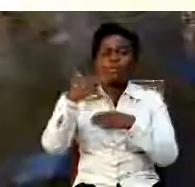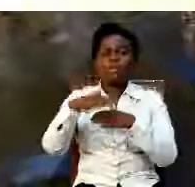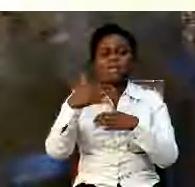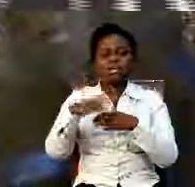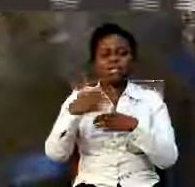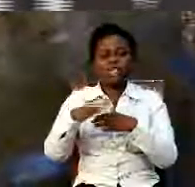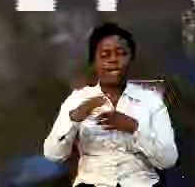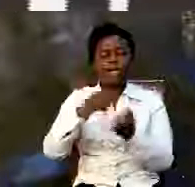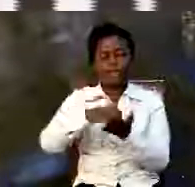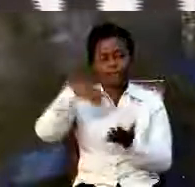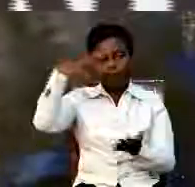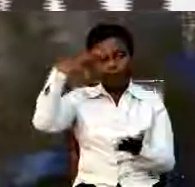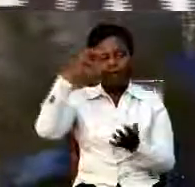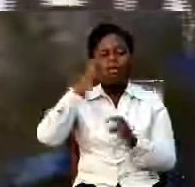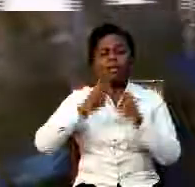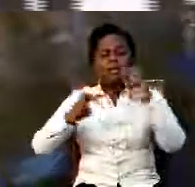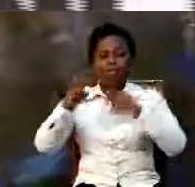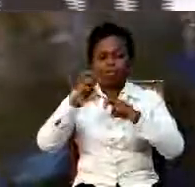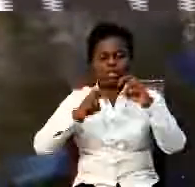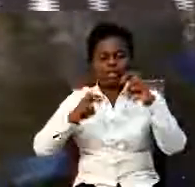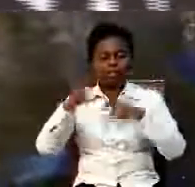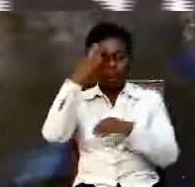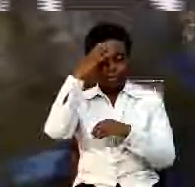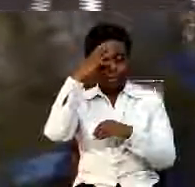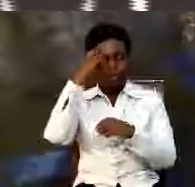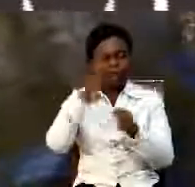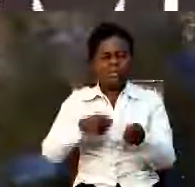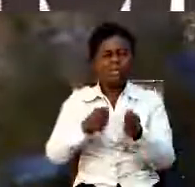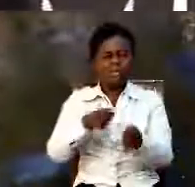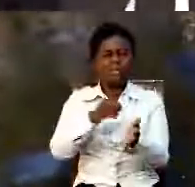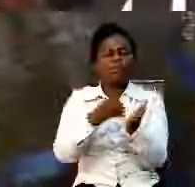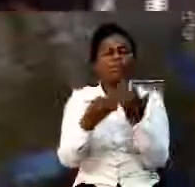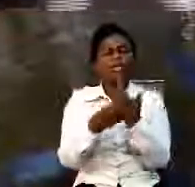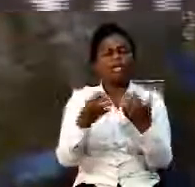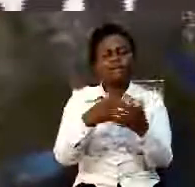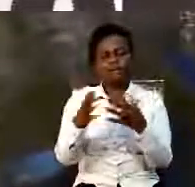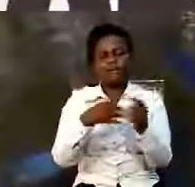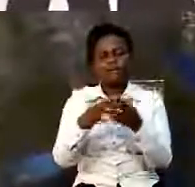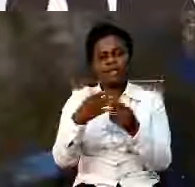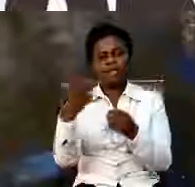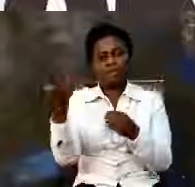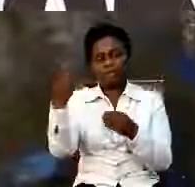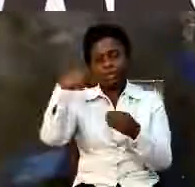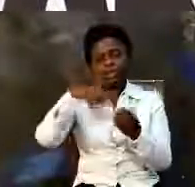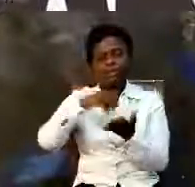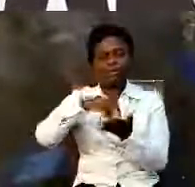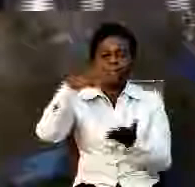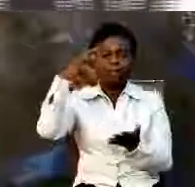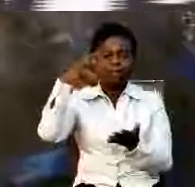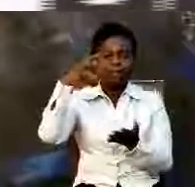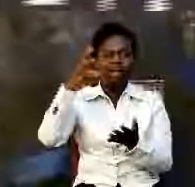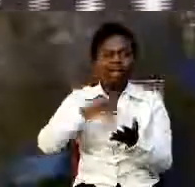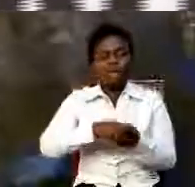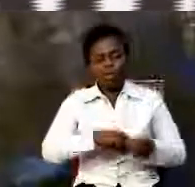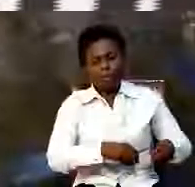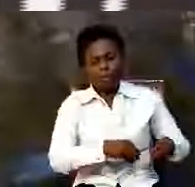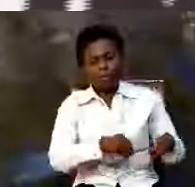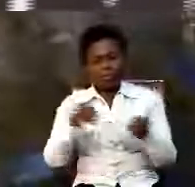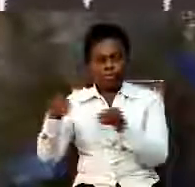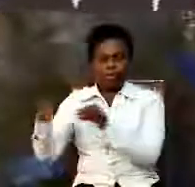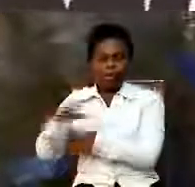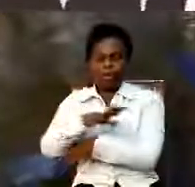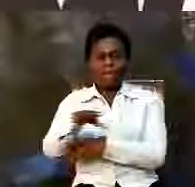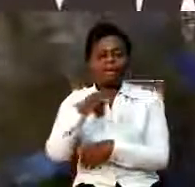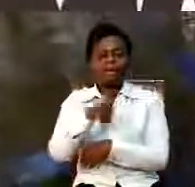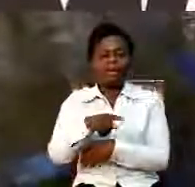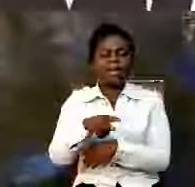yenye tija, ya kutafuta kujua ni kilimo gani ufanye ambacho kinaleta tija na kuwatoa mahali mlipo.